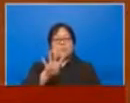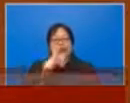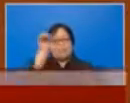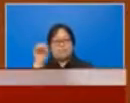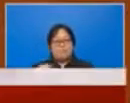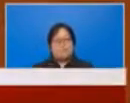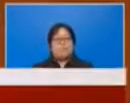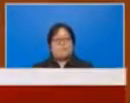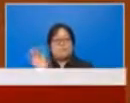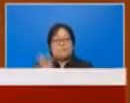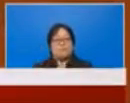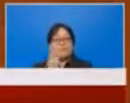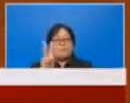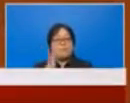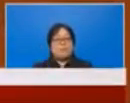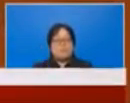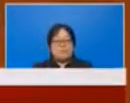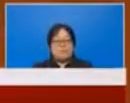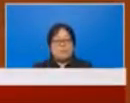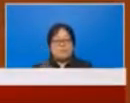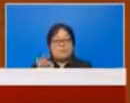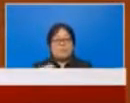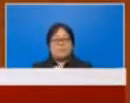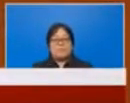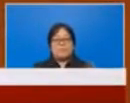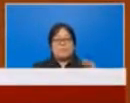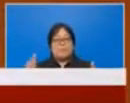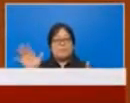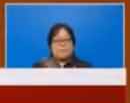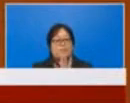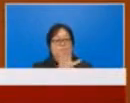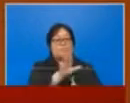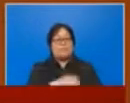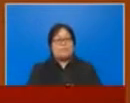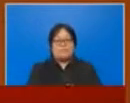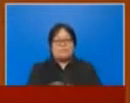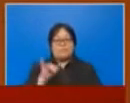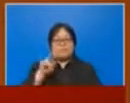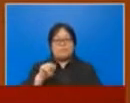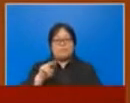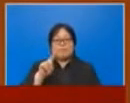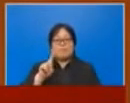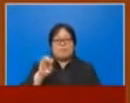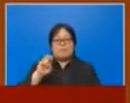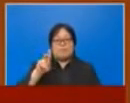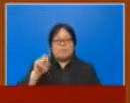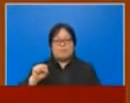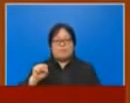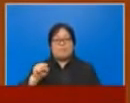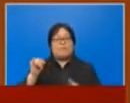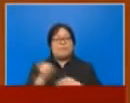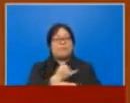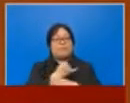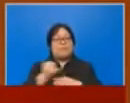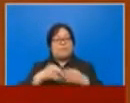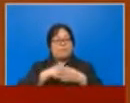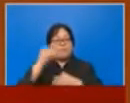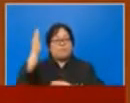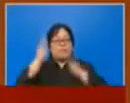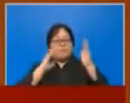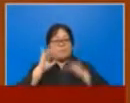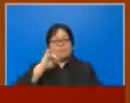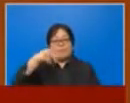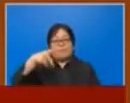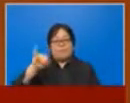30.4% pada bulan Jun kalau kita bandingkan dengan bulan Mei. Indeks pengeluaran perindustrian Malaysia ataupun dengan izin